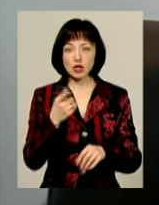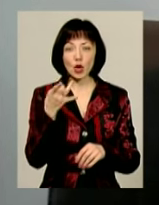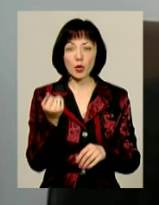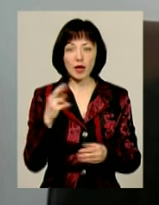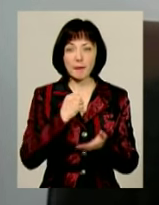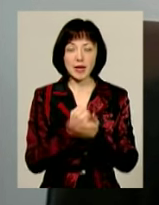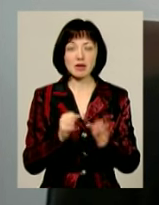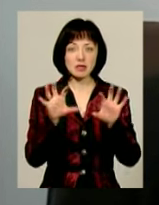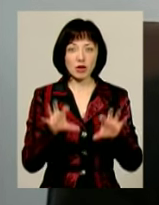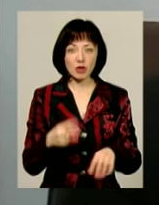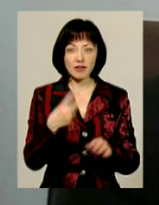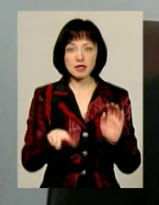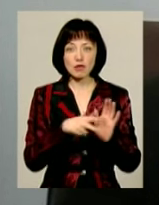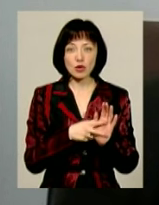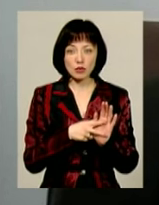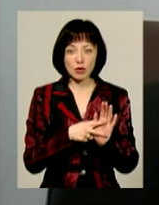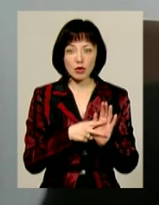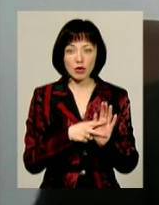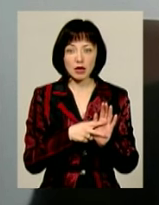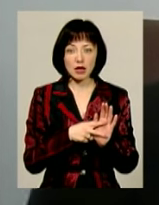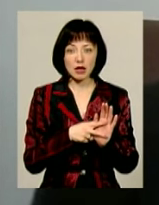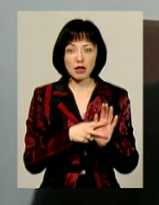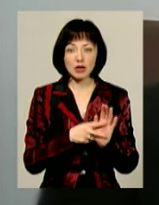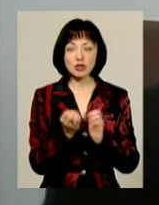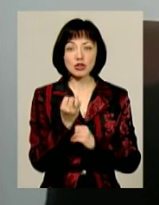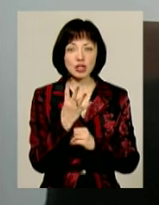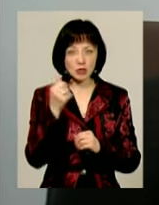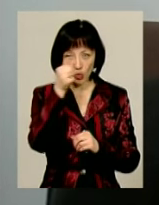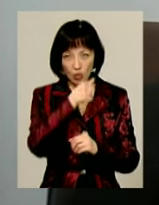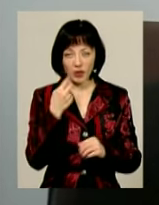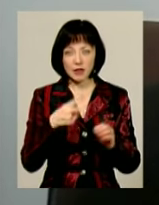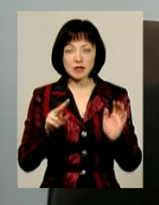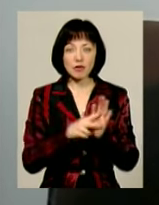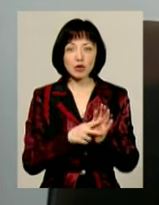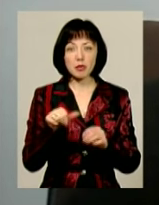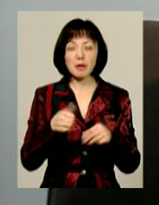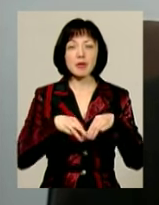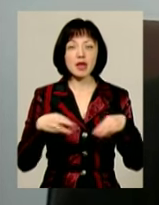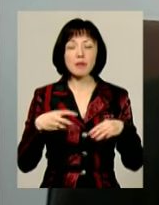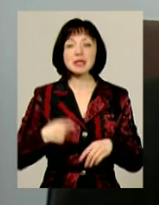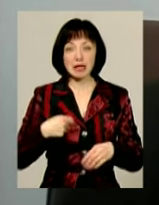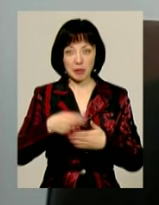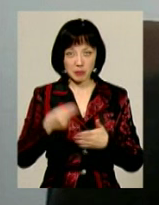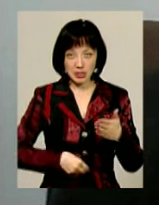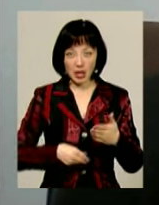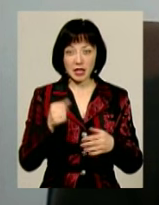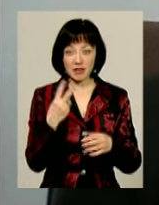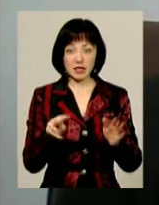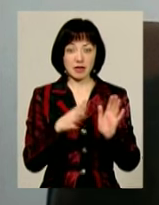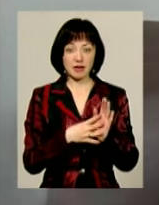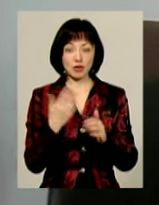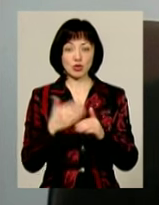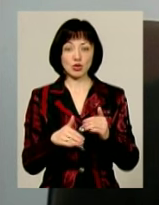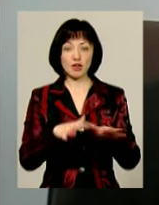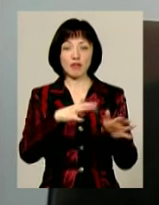прийняли закон, 28 грудня 2014 року, 28 президент підписав, і 29-го